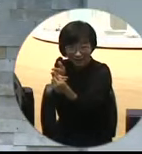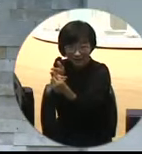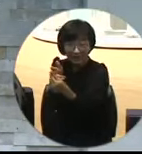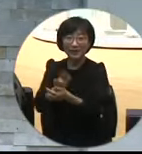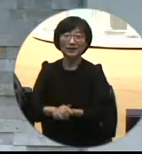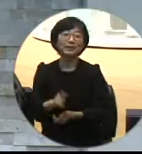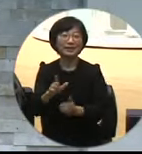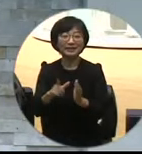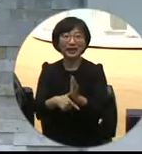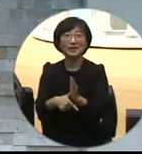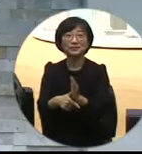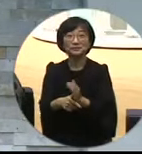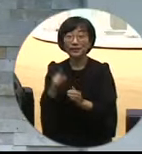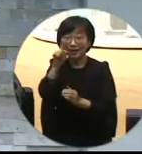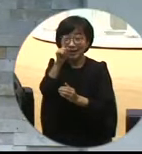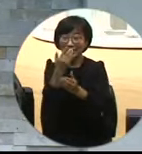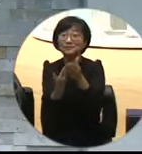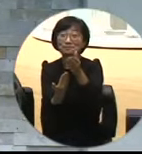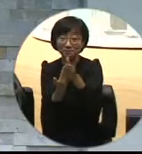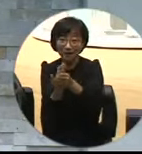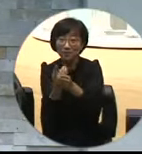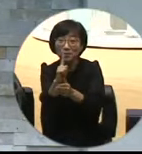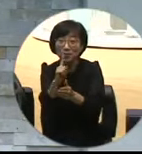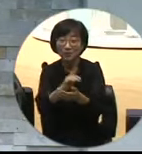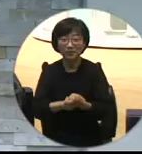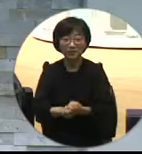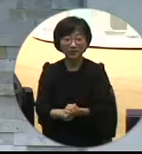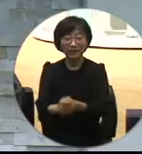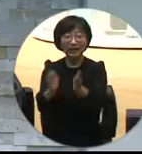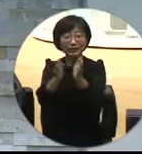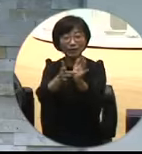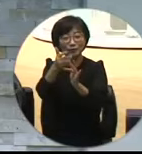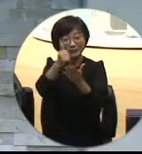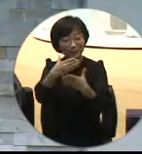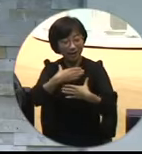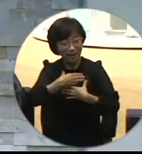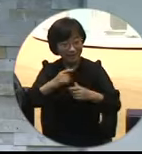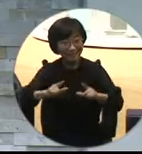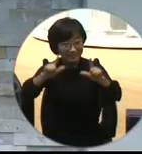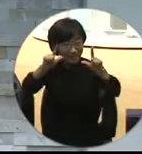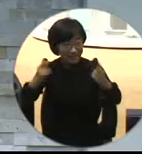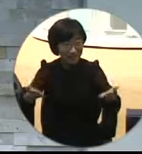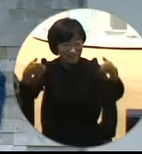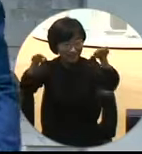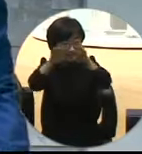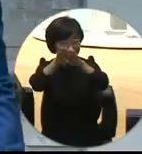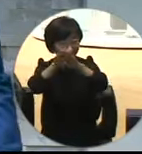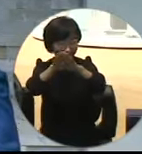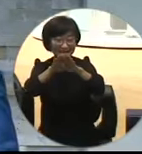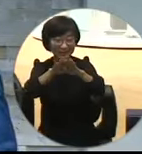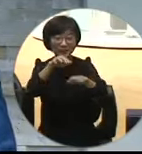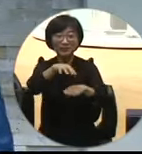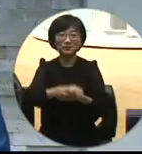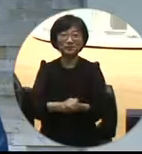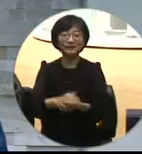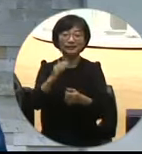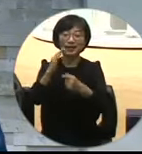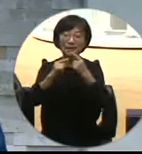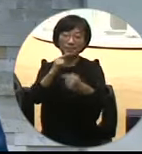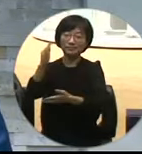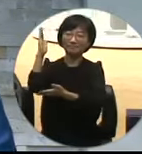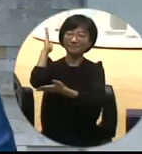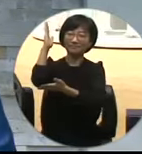이때 한 가지 사건이 발생했어요. 예수님께서 안식일에 회당에 들어가서 가지고 말씀을 가르치고